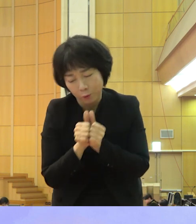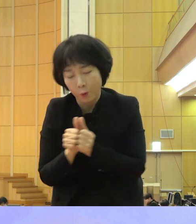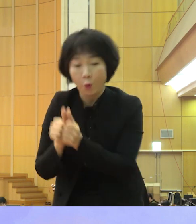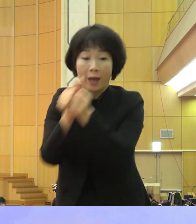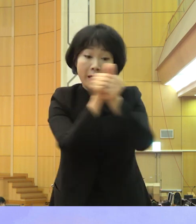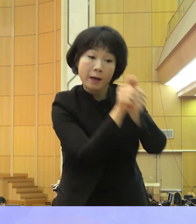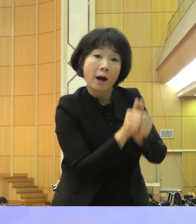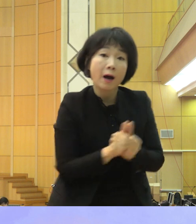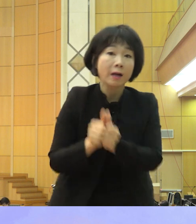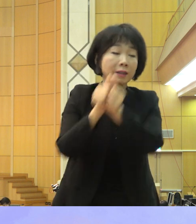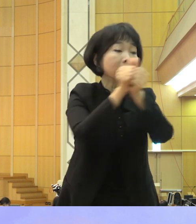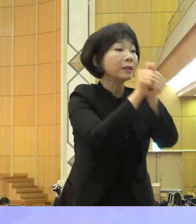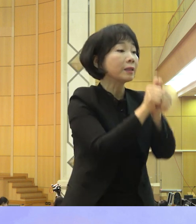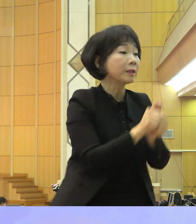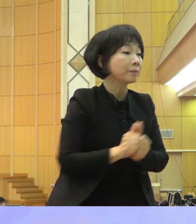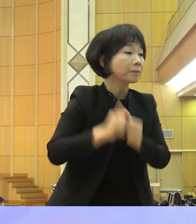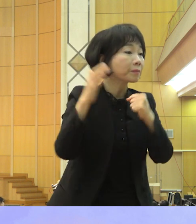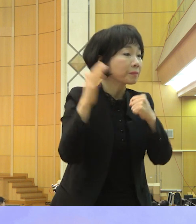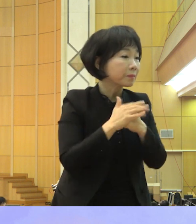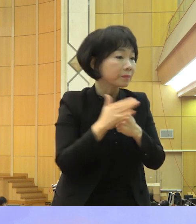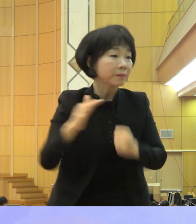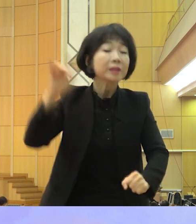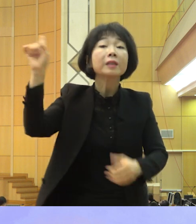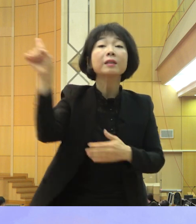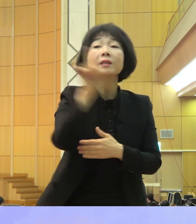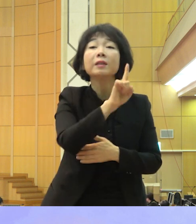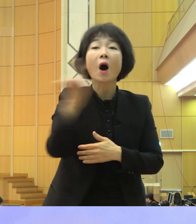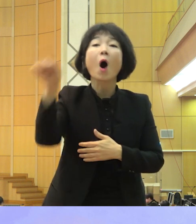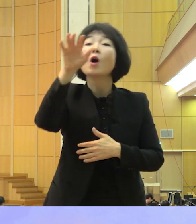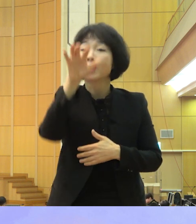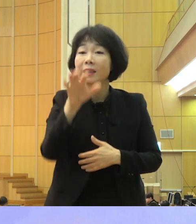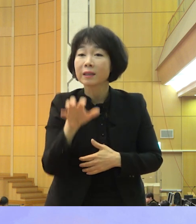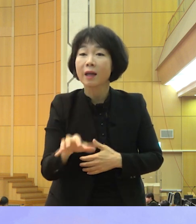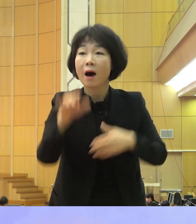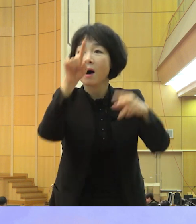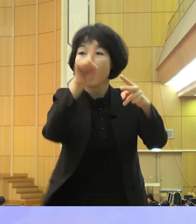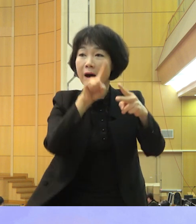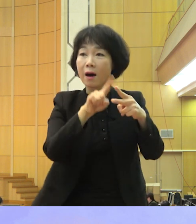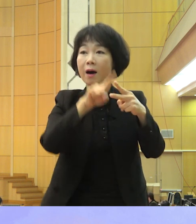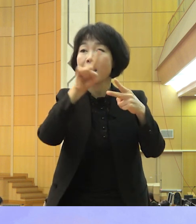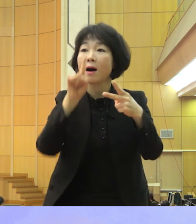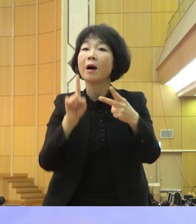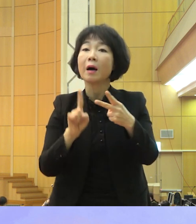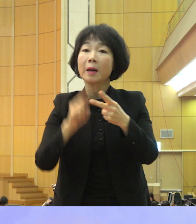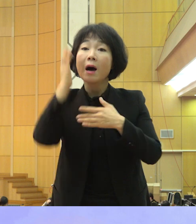예수와 동행하니 그 어디나.